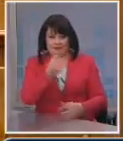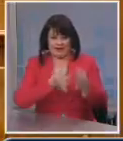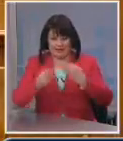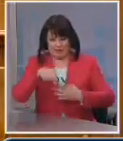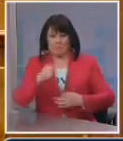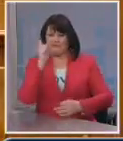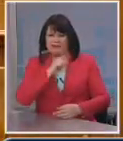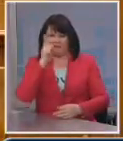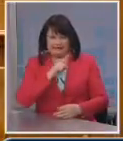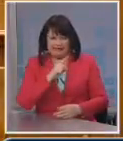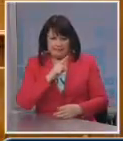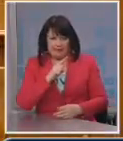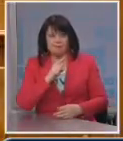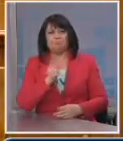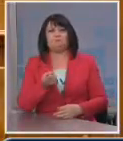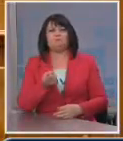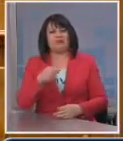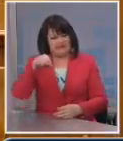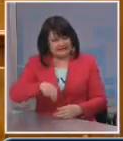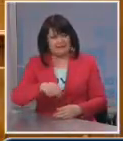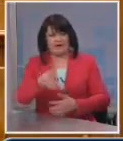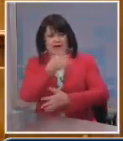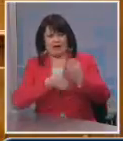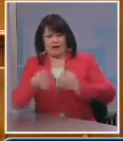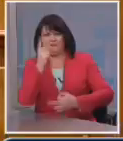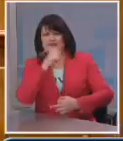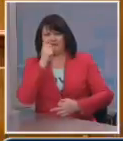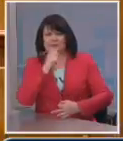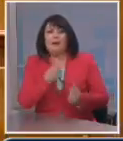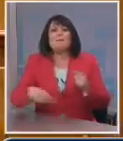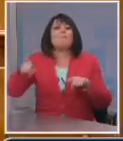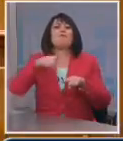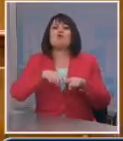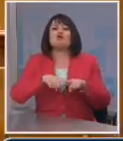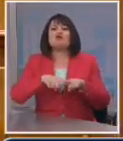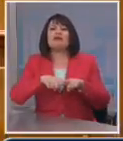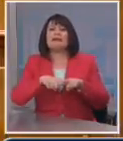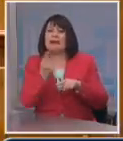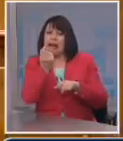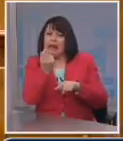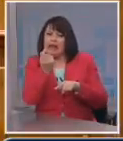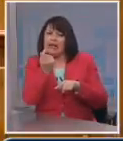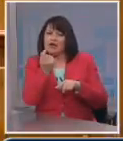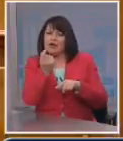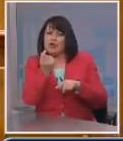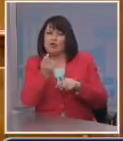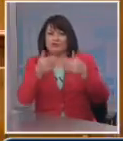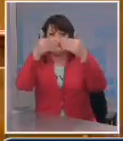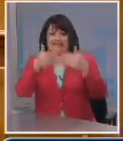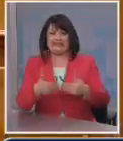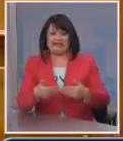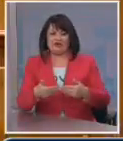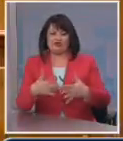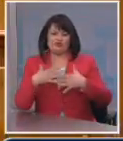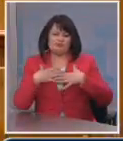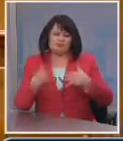την αίθουσα, κάθε ψέμα που λέγεται ακόμα και σήμερα, προσθέτει ένα λιθαράκι στον τοίχο της οργής